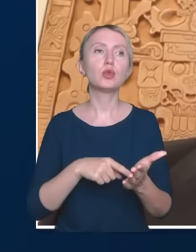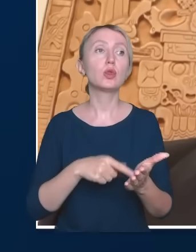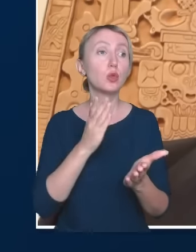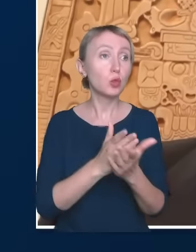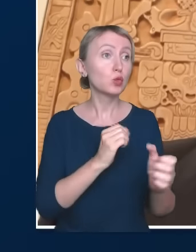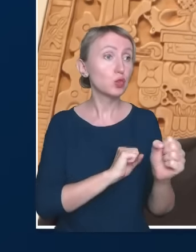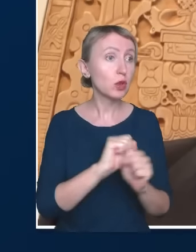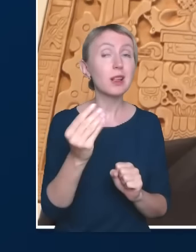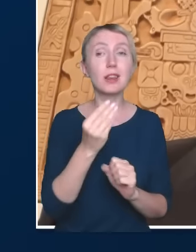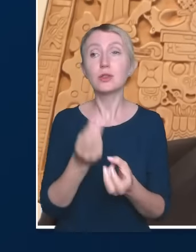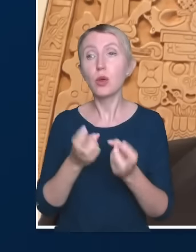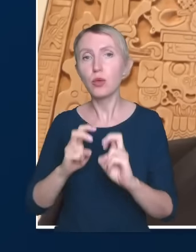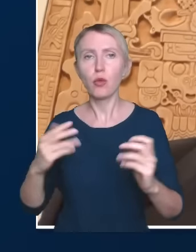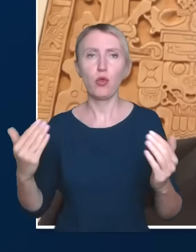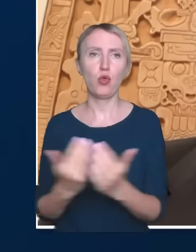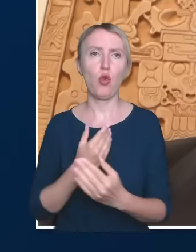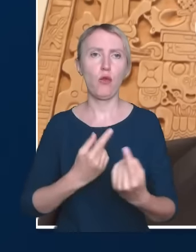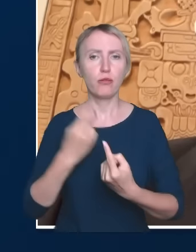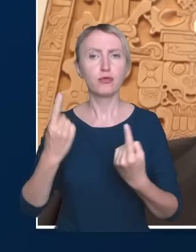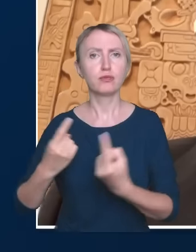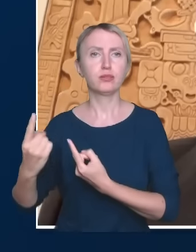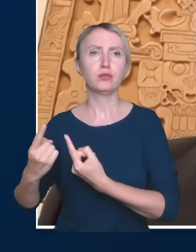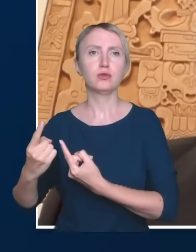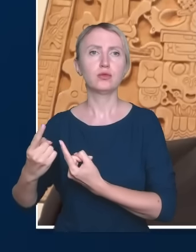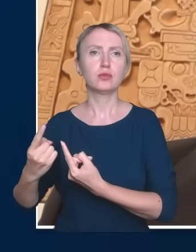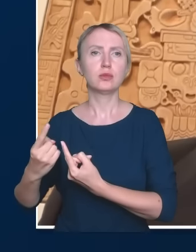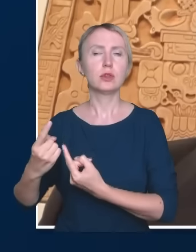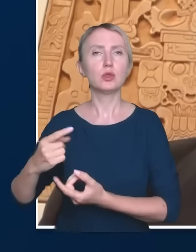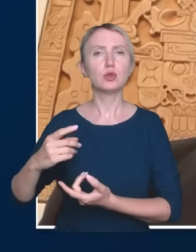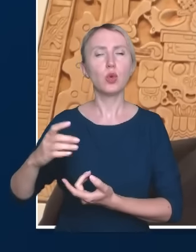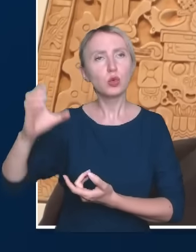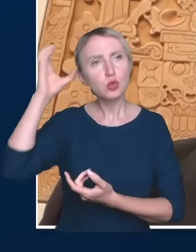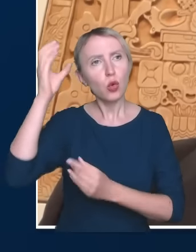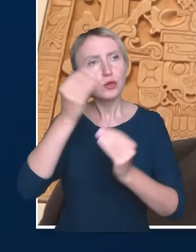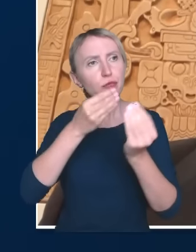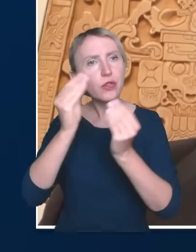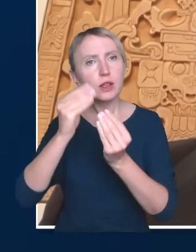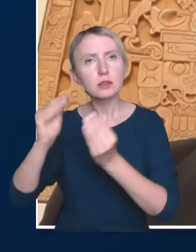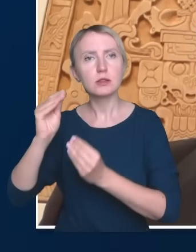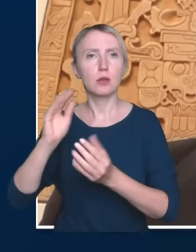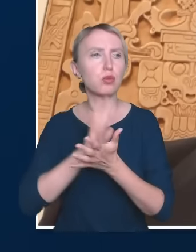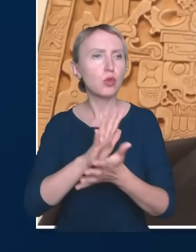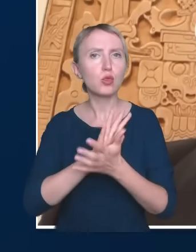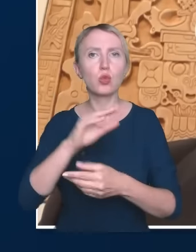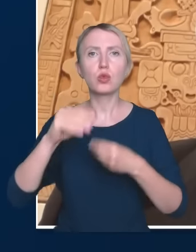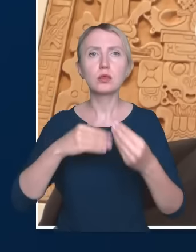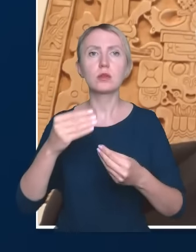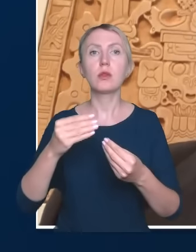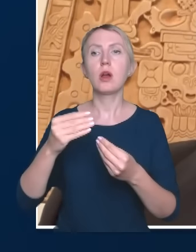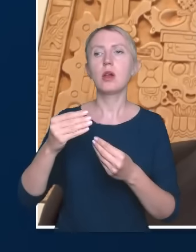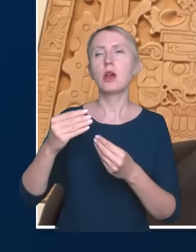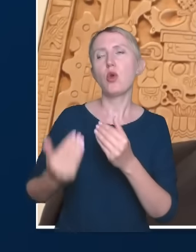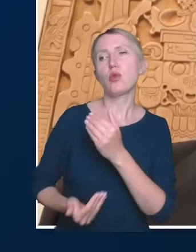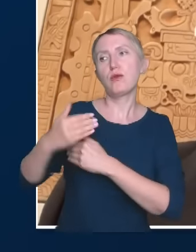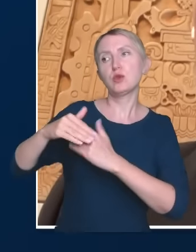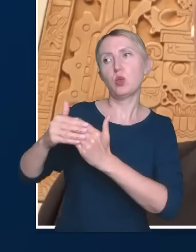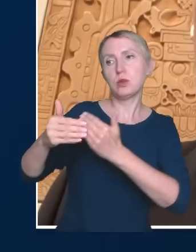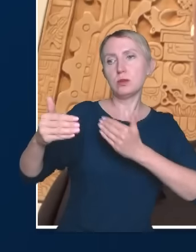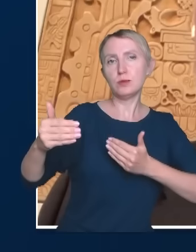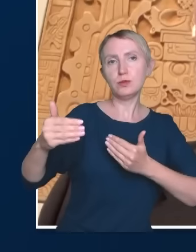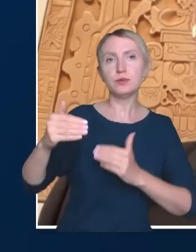i tworzenie oczywiście też nowych zdolności, chociażby bardziej odsuniętych od flanki wschodniej,